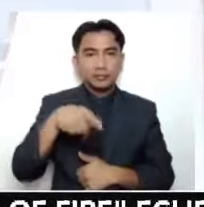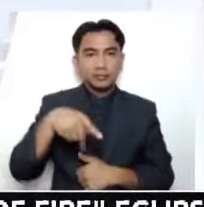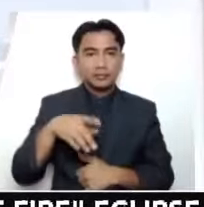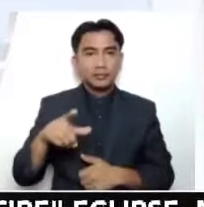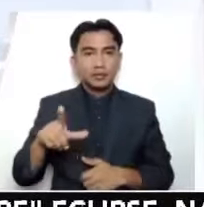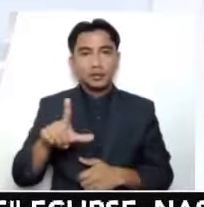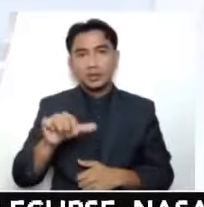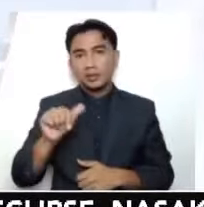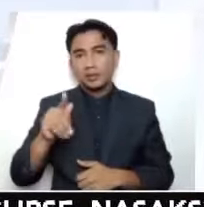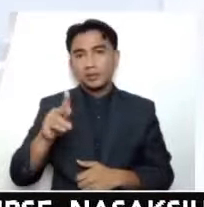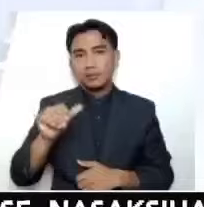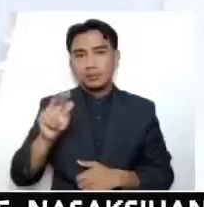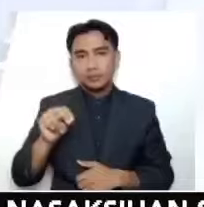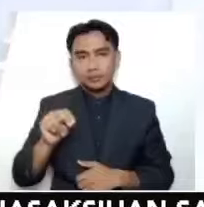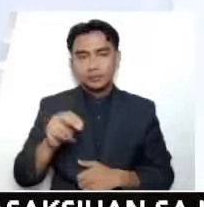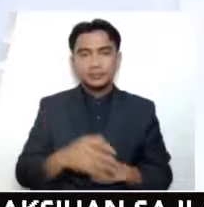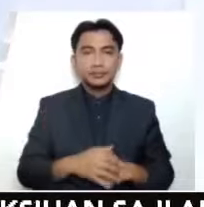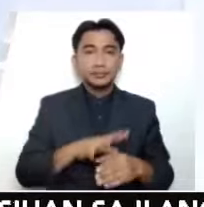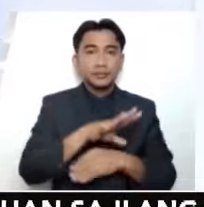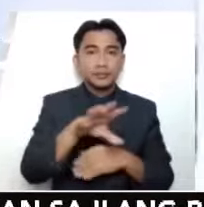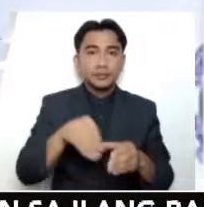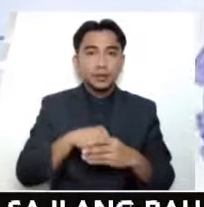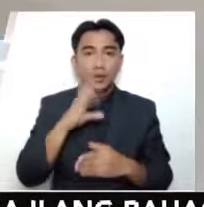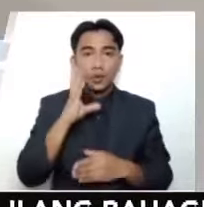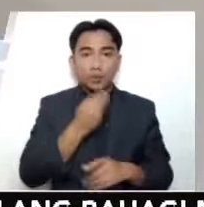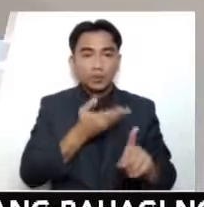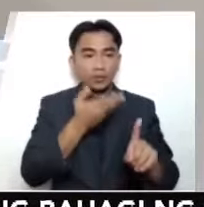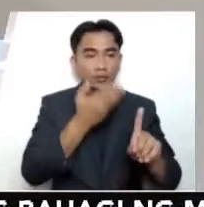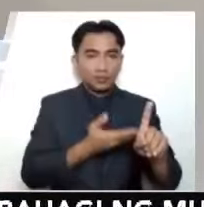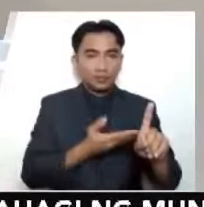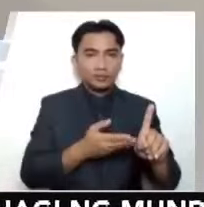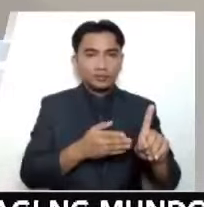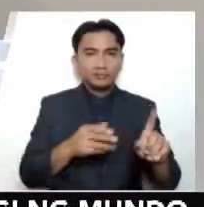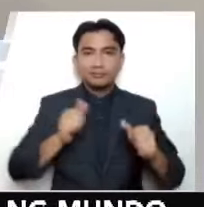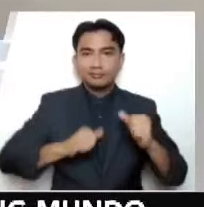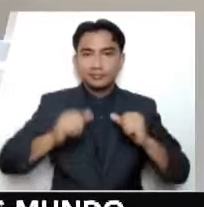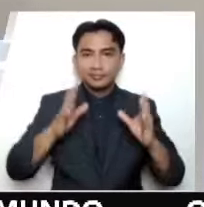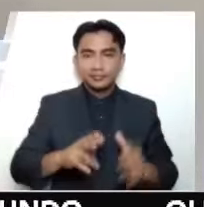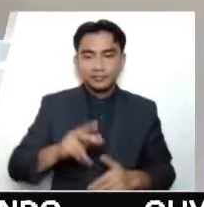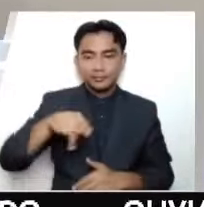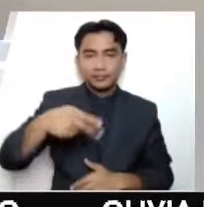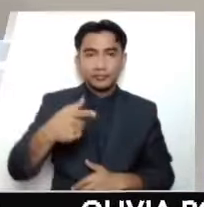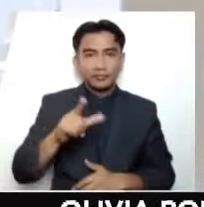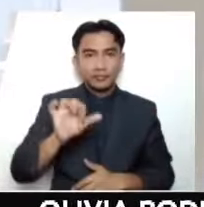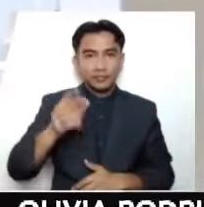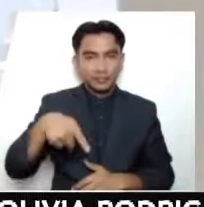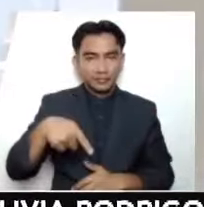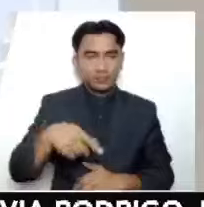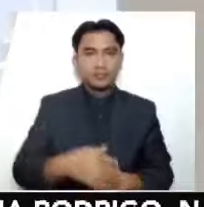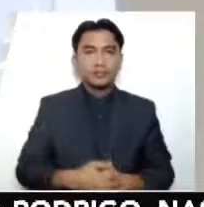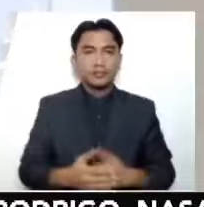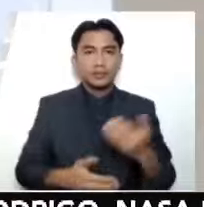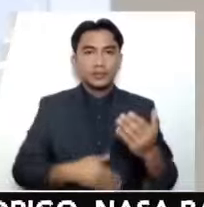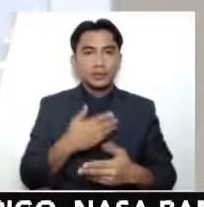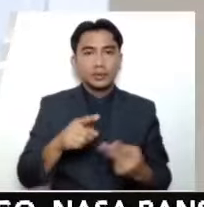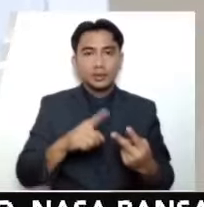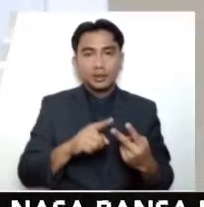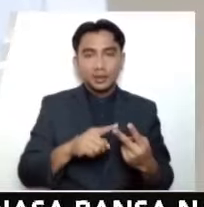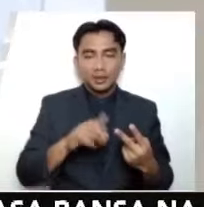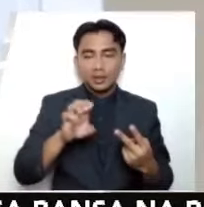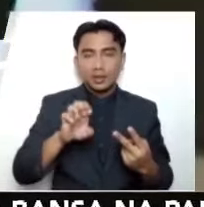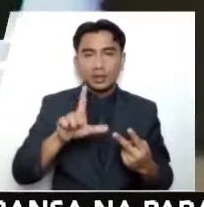ang kapartido nila, ang aktor na si Philip Salvador. Sumunod si Elpidio Rosales ng partitong